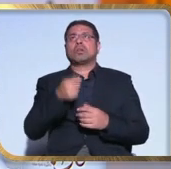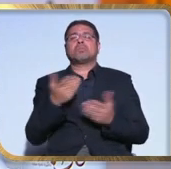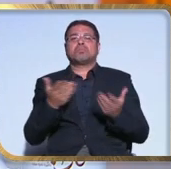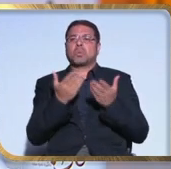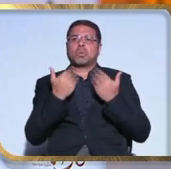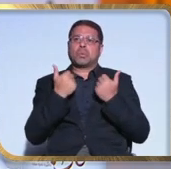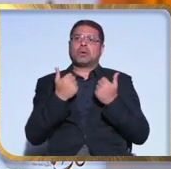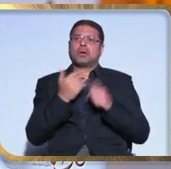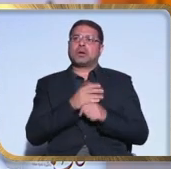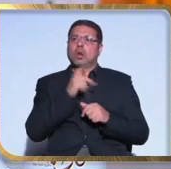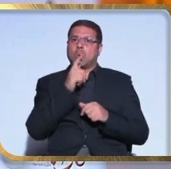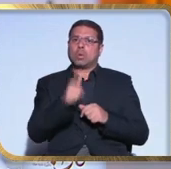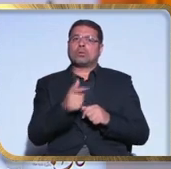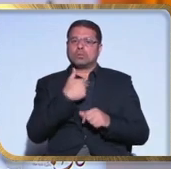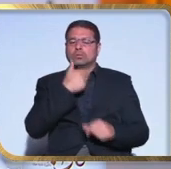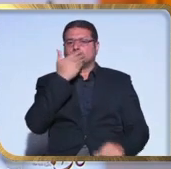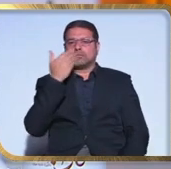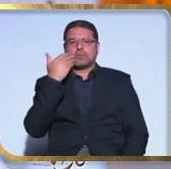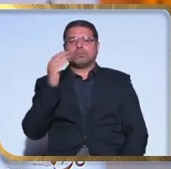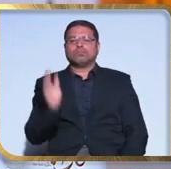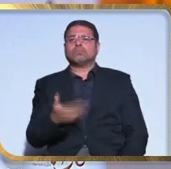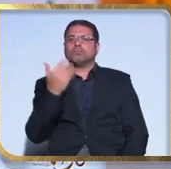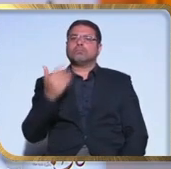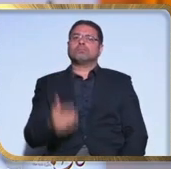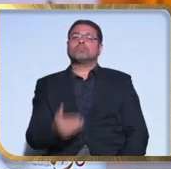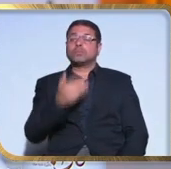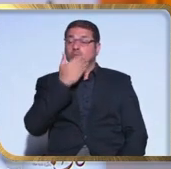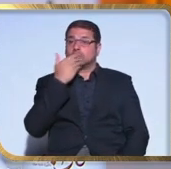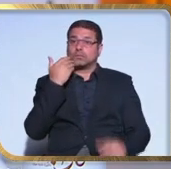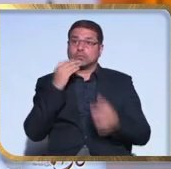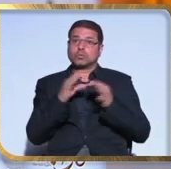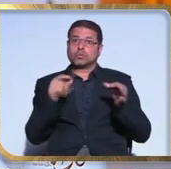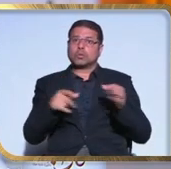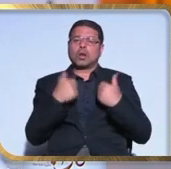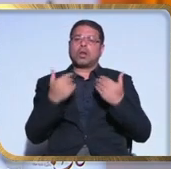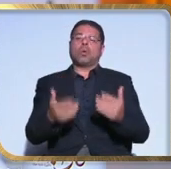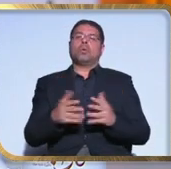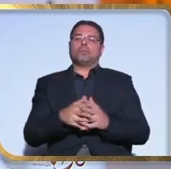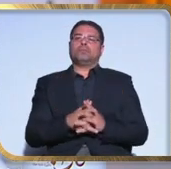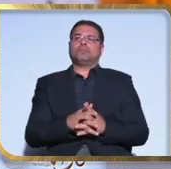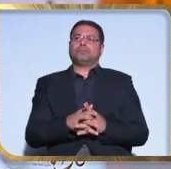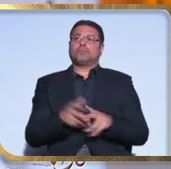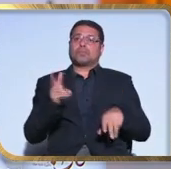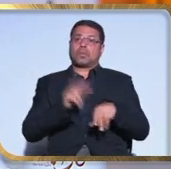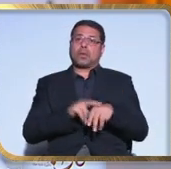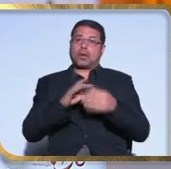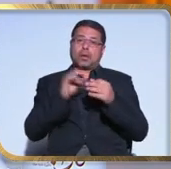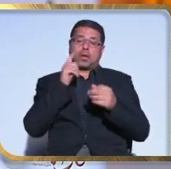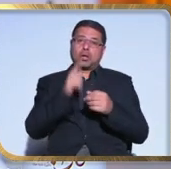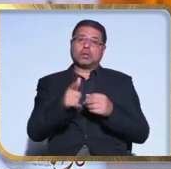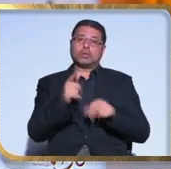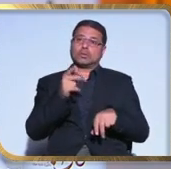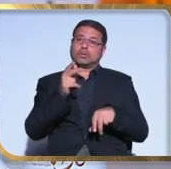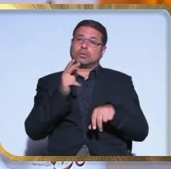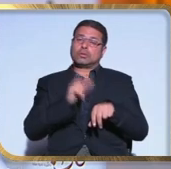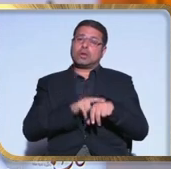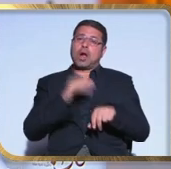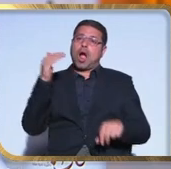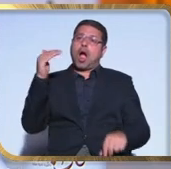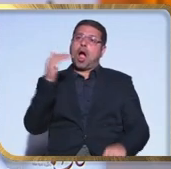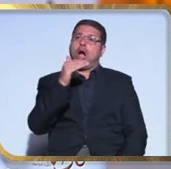شيء قال فاني صائم فده في صيام التطوع روت برض ستنا